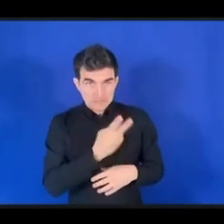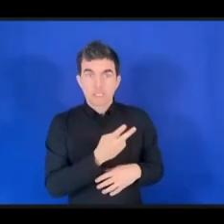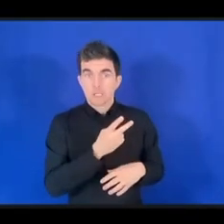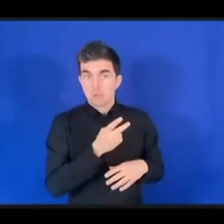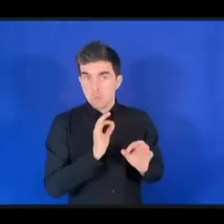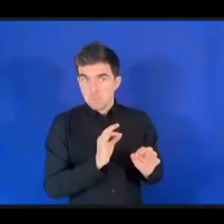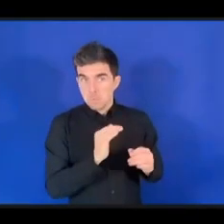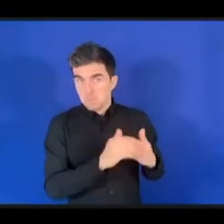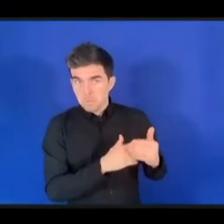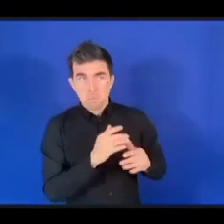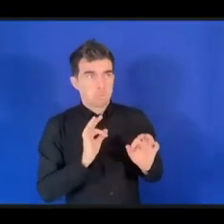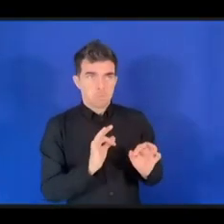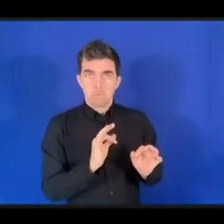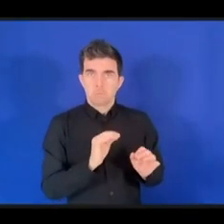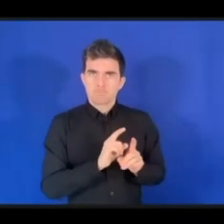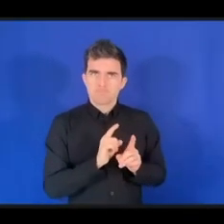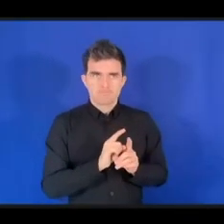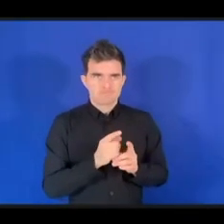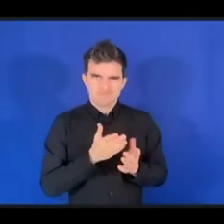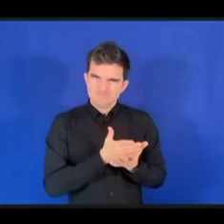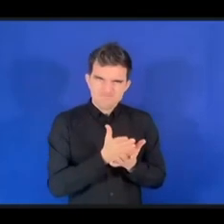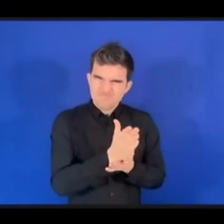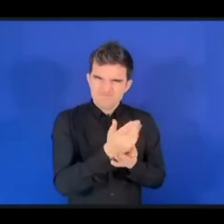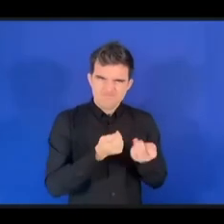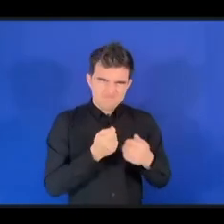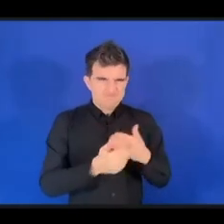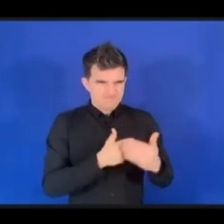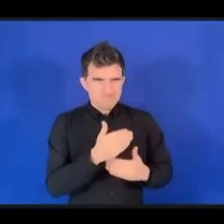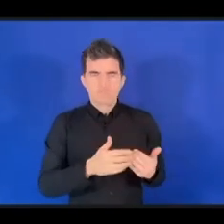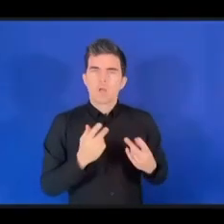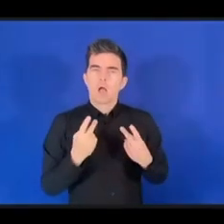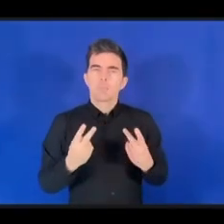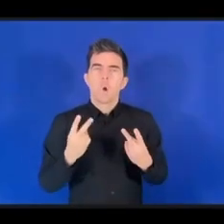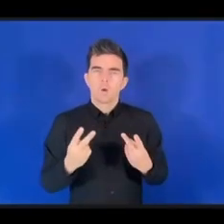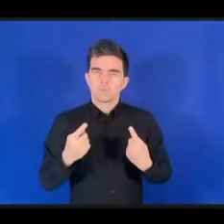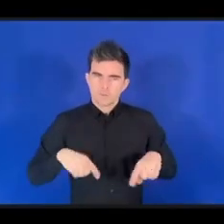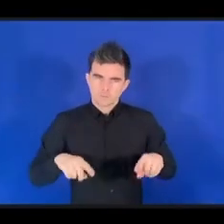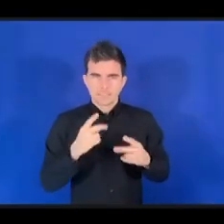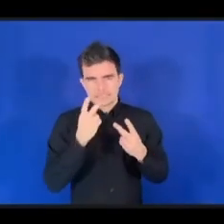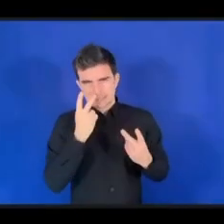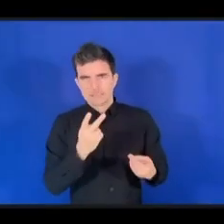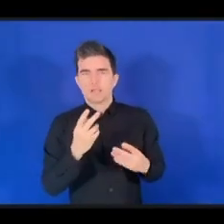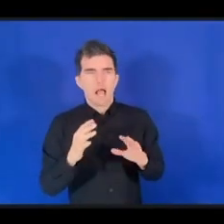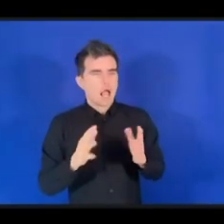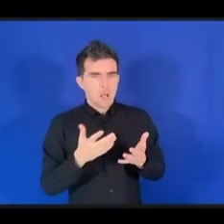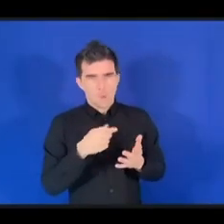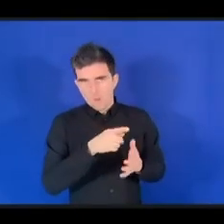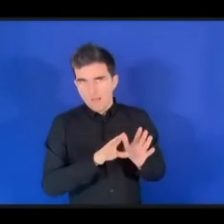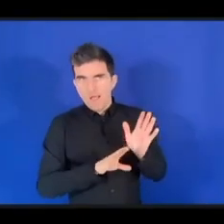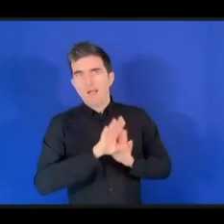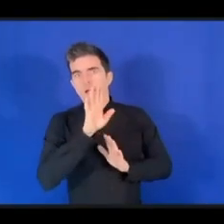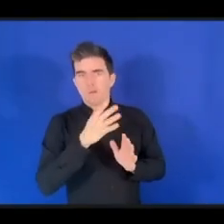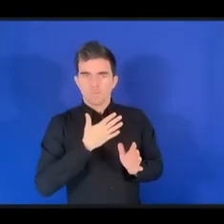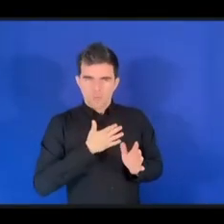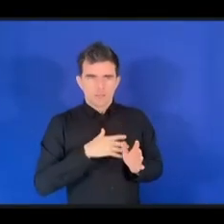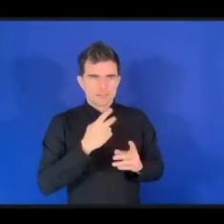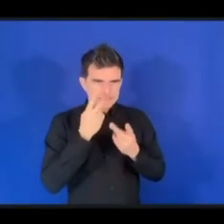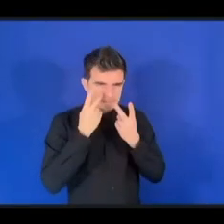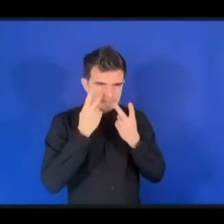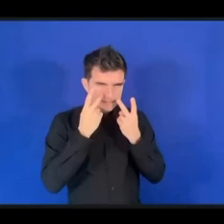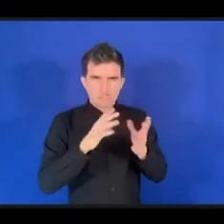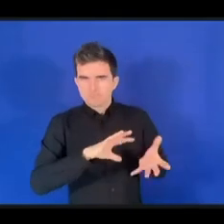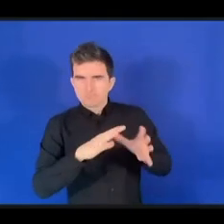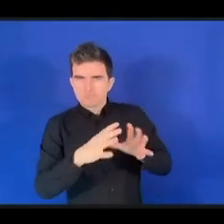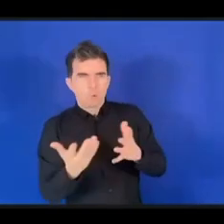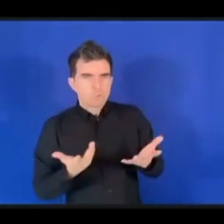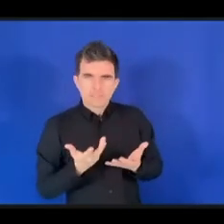作。但它现在也是在不断的在演变，包括前几年应对新冠带来的挑